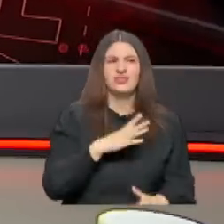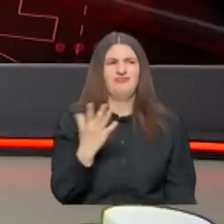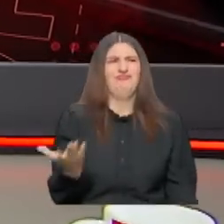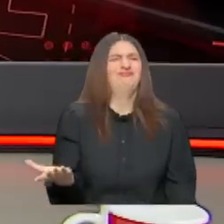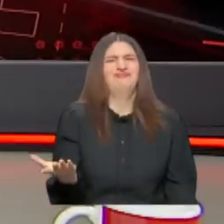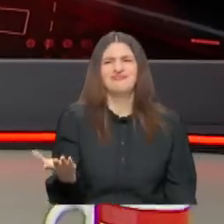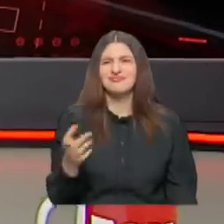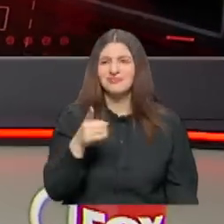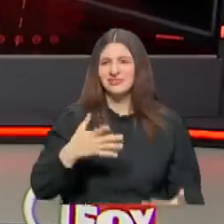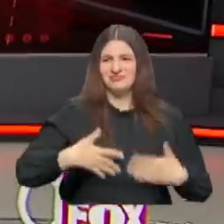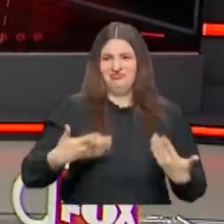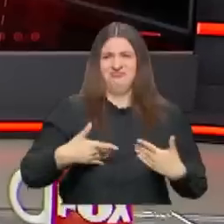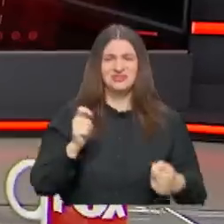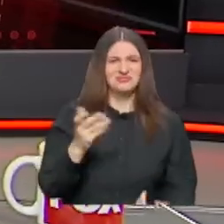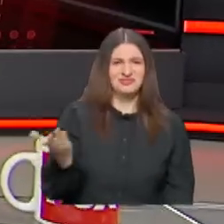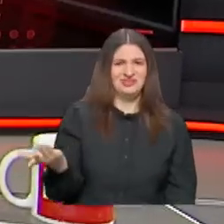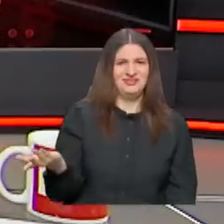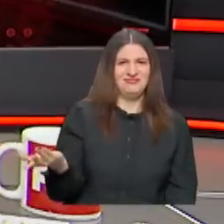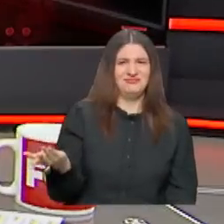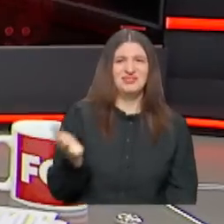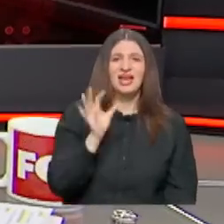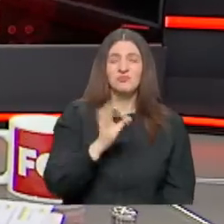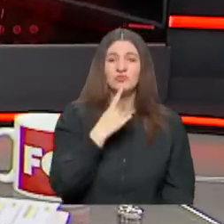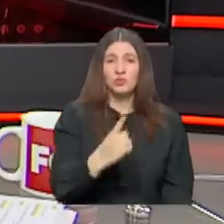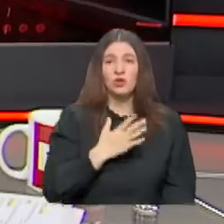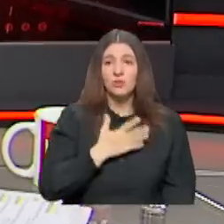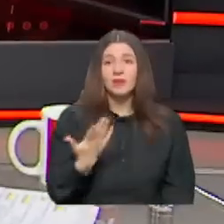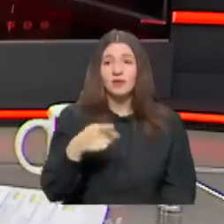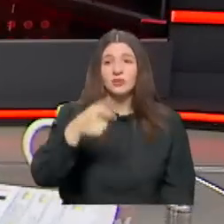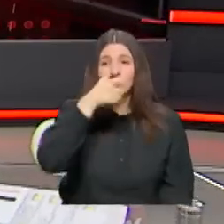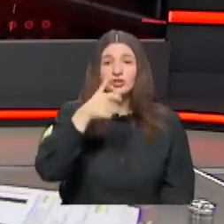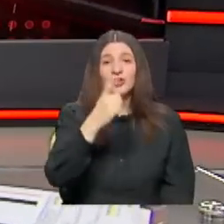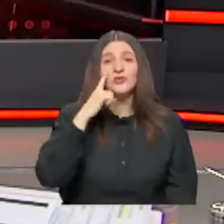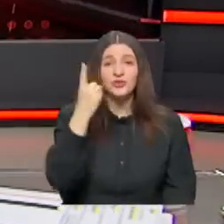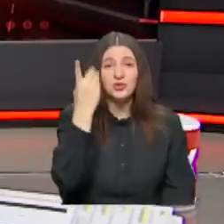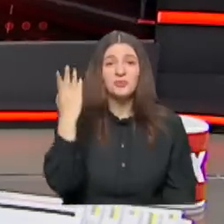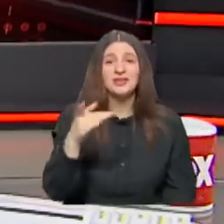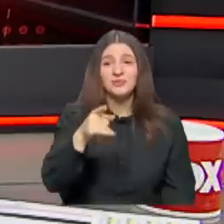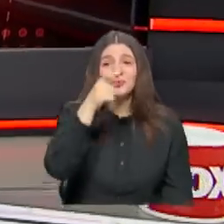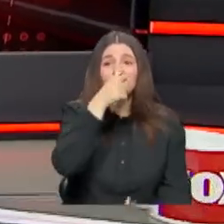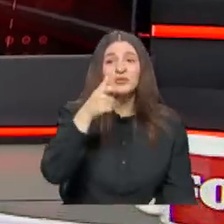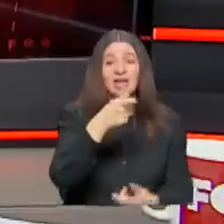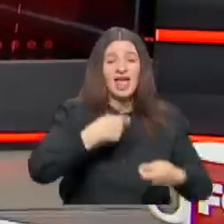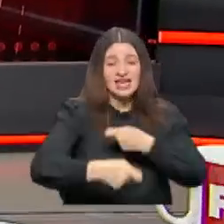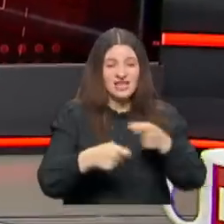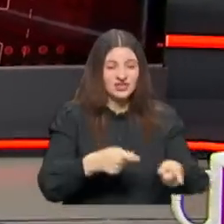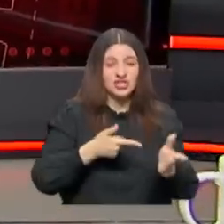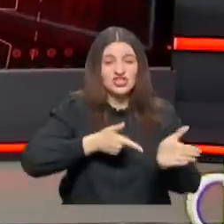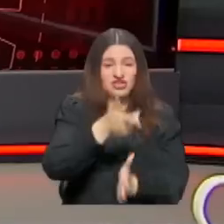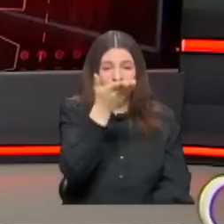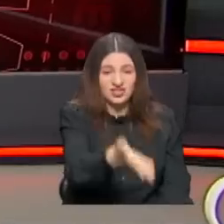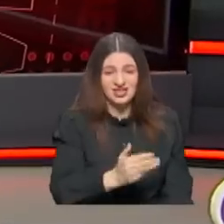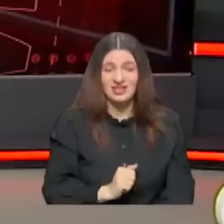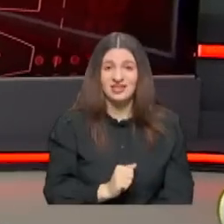yani? Bununla övünüyorlar filan. Hep söylüyorum. Ya bu ülkenin hükümeti, bu ülkenin esnafının,